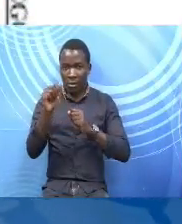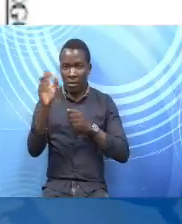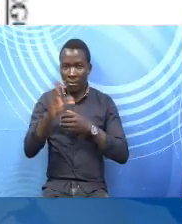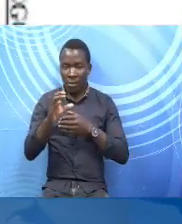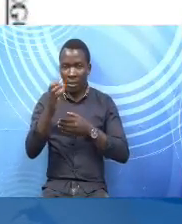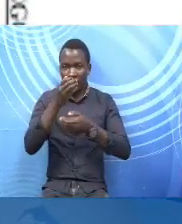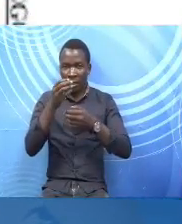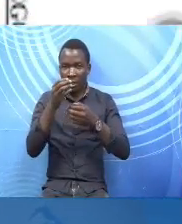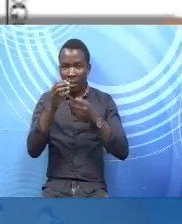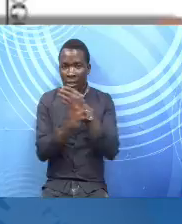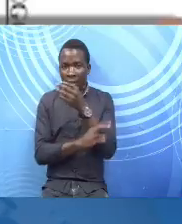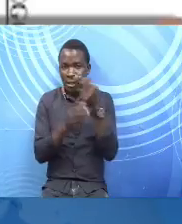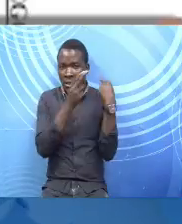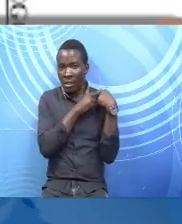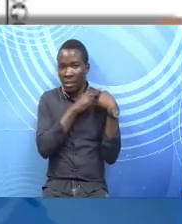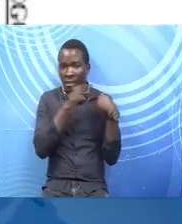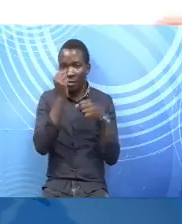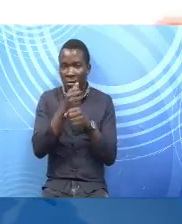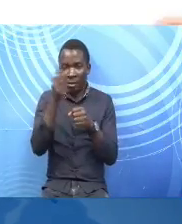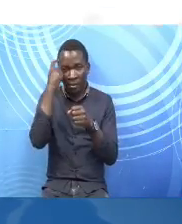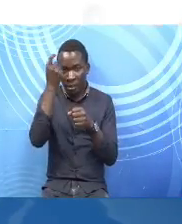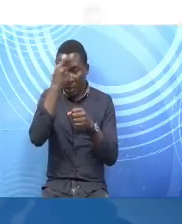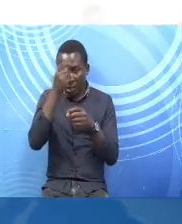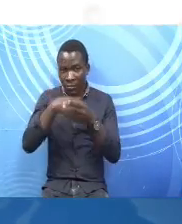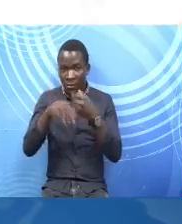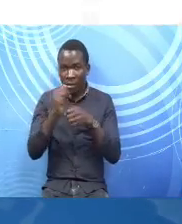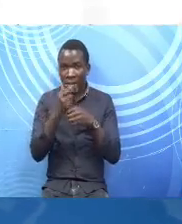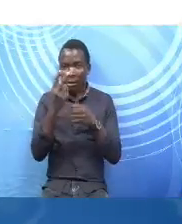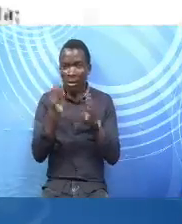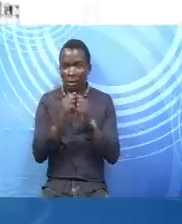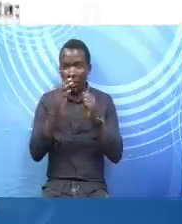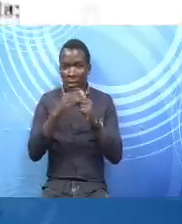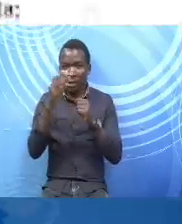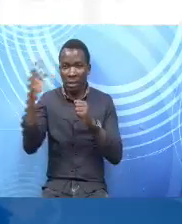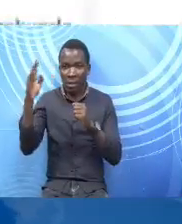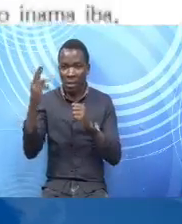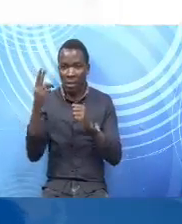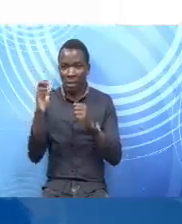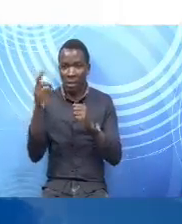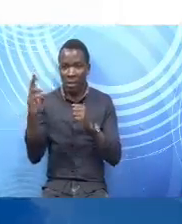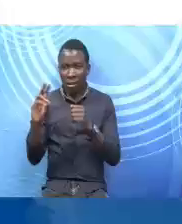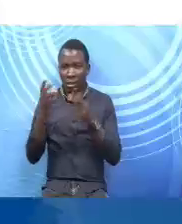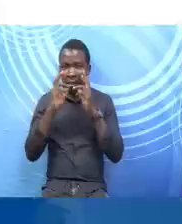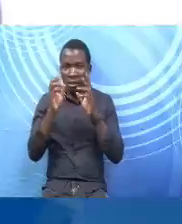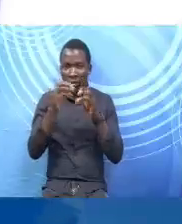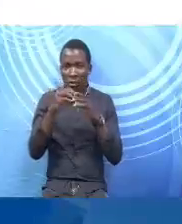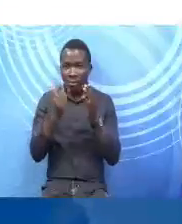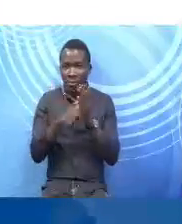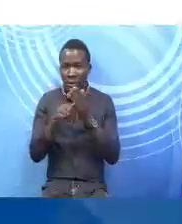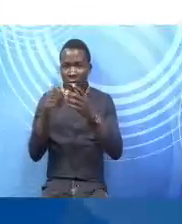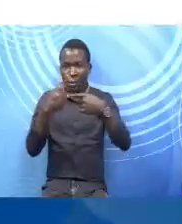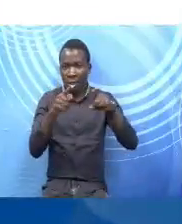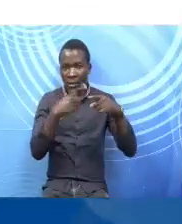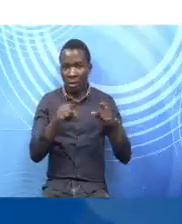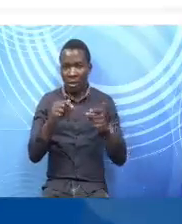by'umwaka 2019-2020 igasangamo ibibazo bitandukanye inteko ishinga amategeko umutwe w'abadepite wandikiye